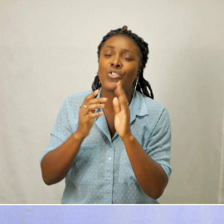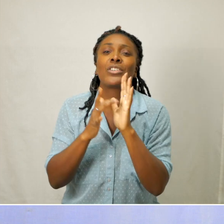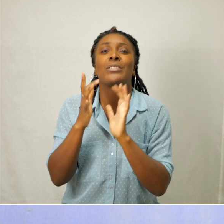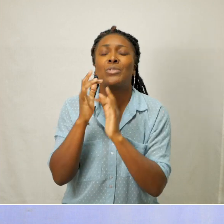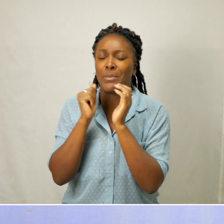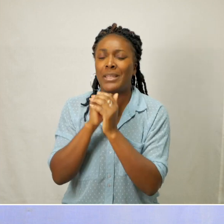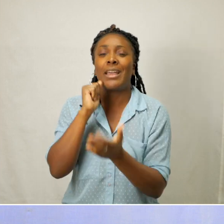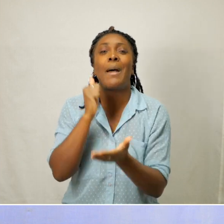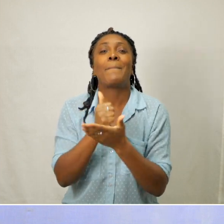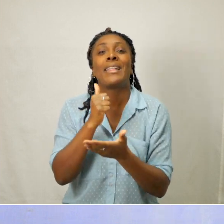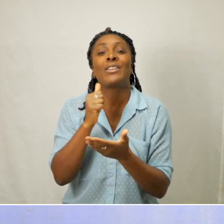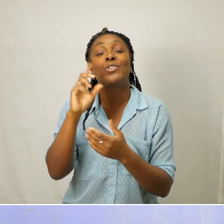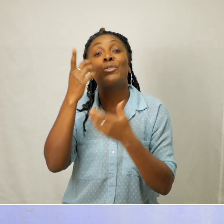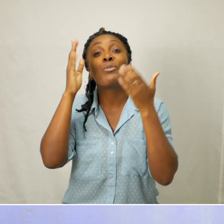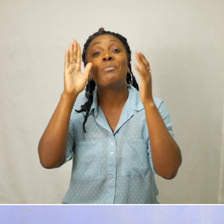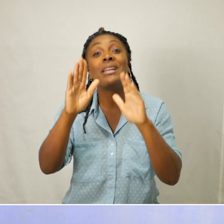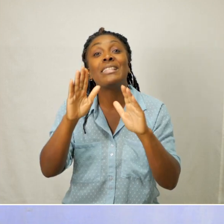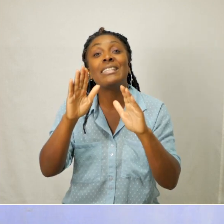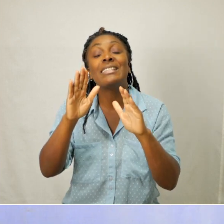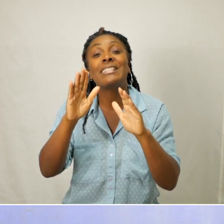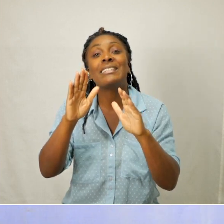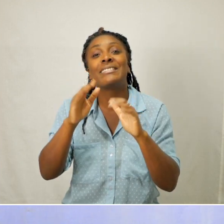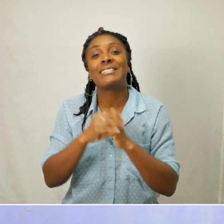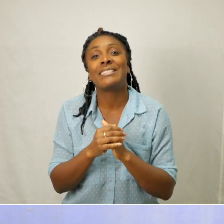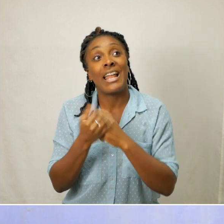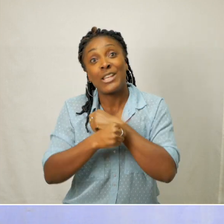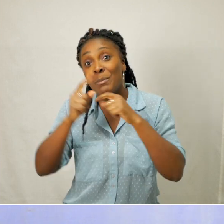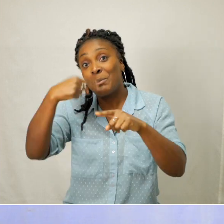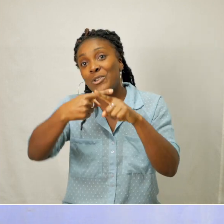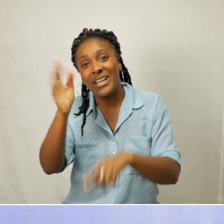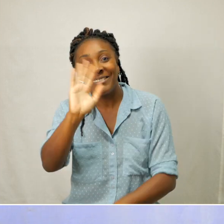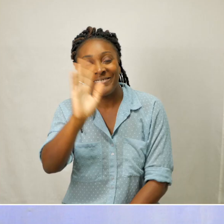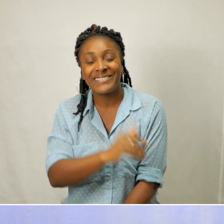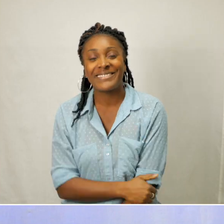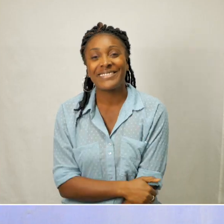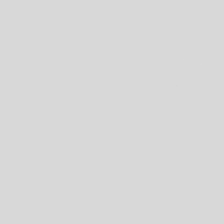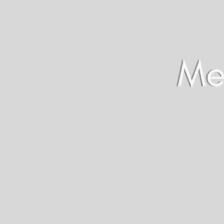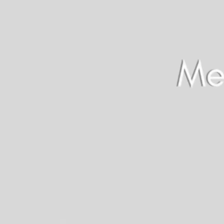prié. Amen. Que Dieu vous bénisse. On se retrouve la semaine prochaine.